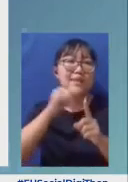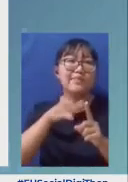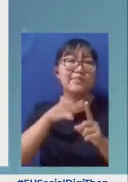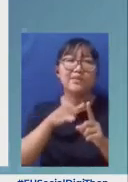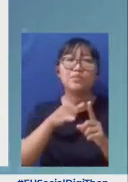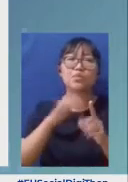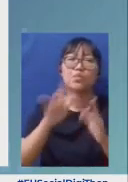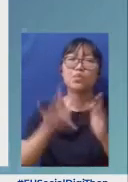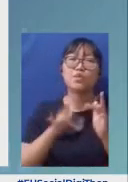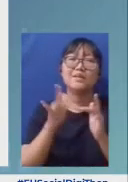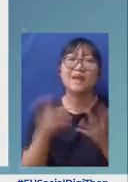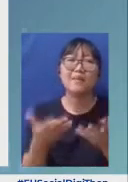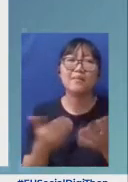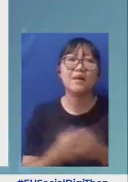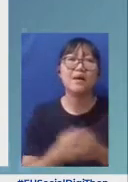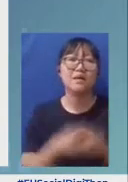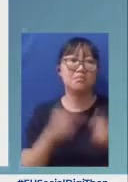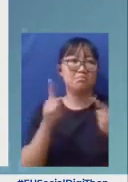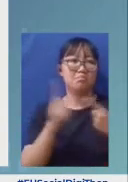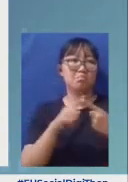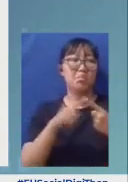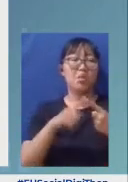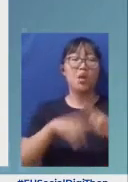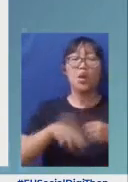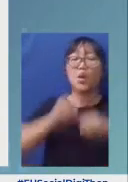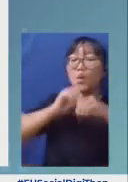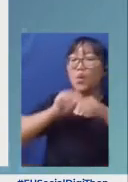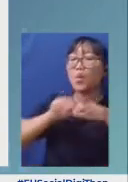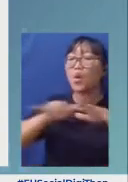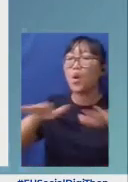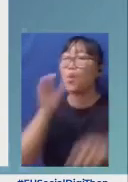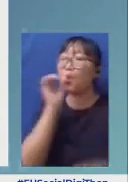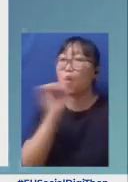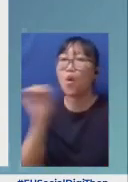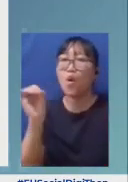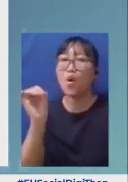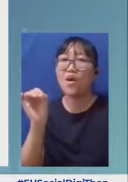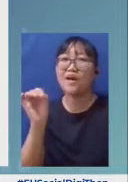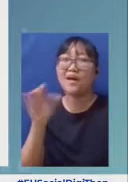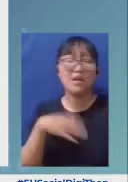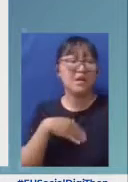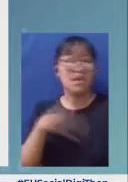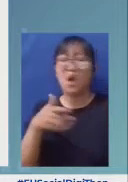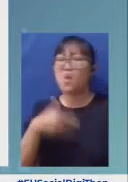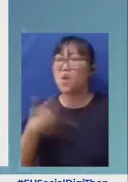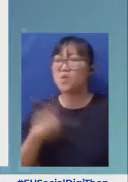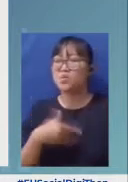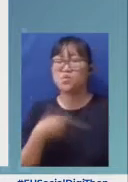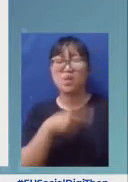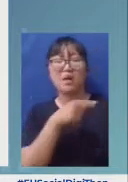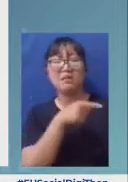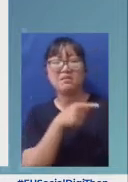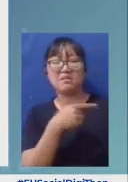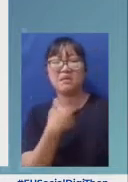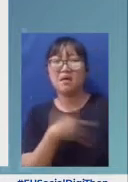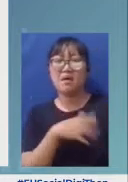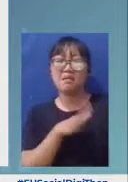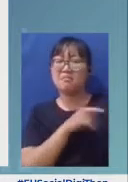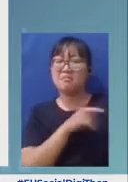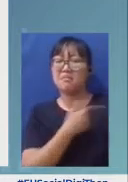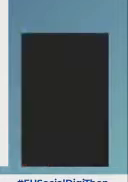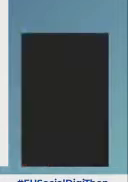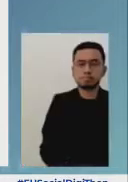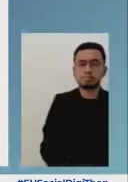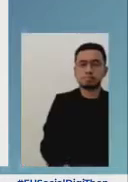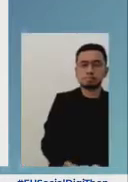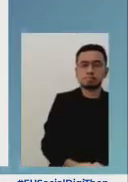orangnya kayak begini ya. Aku gak suka sama dia. Atau memposting foto yang mempermalukan. Aku taruh fotonya Mbak